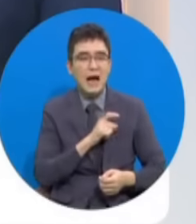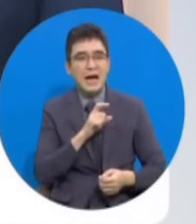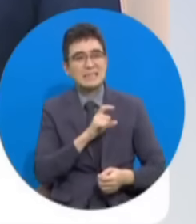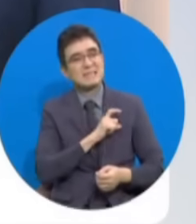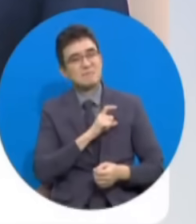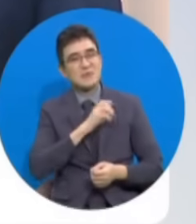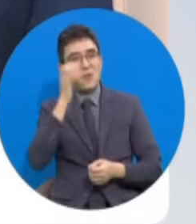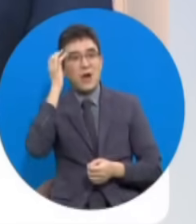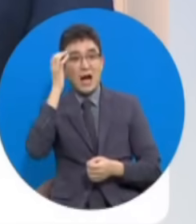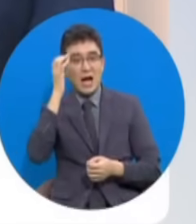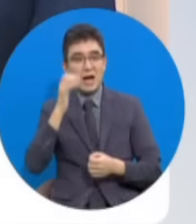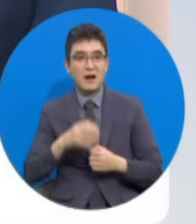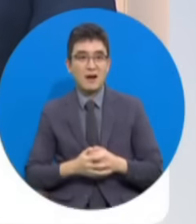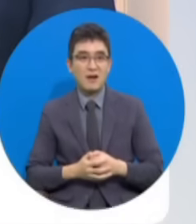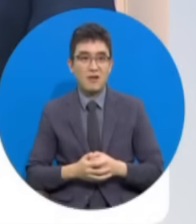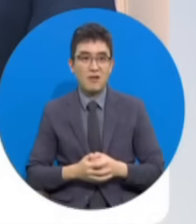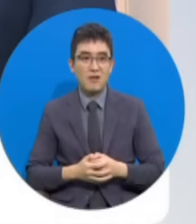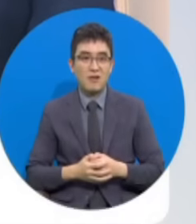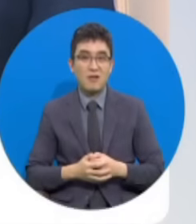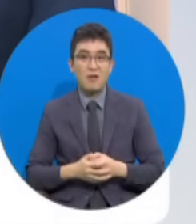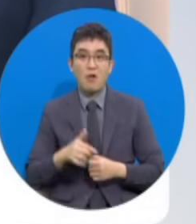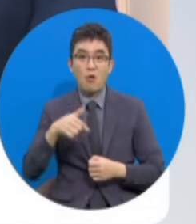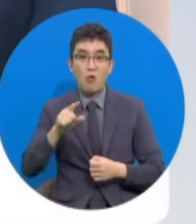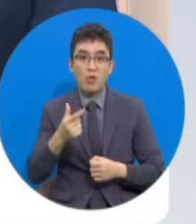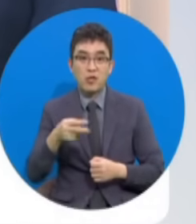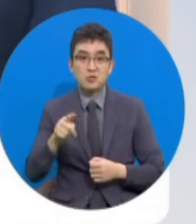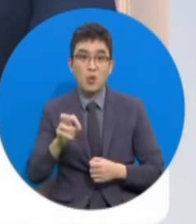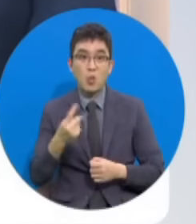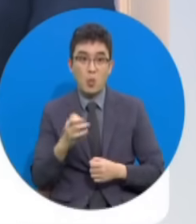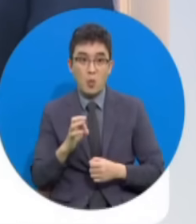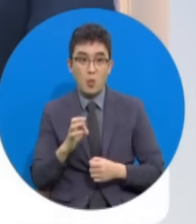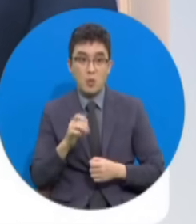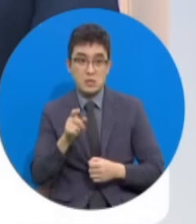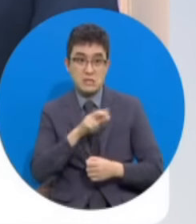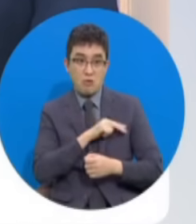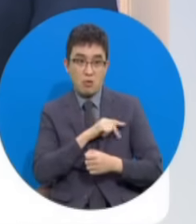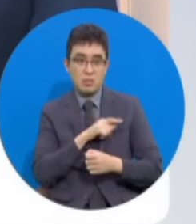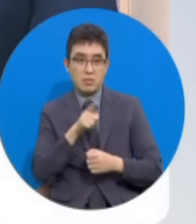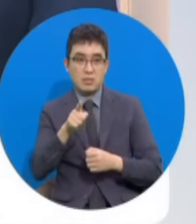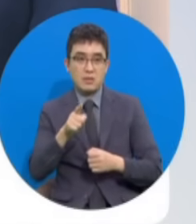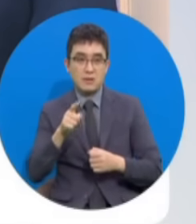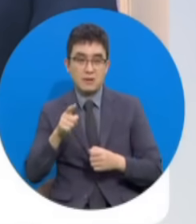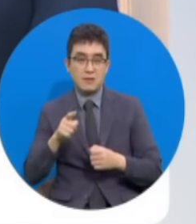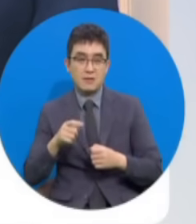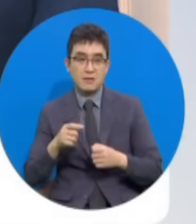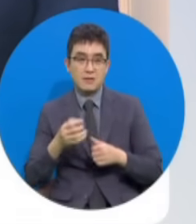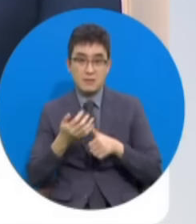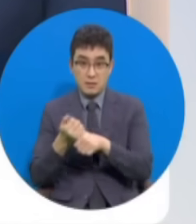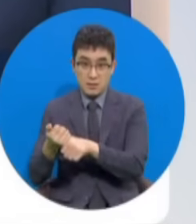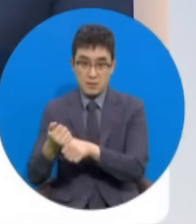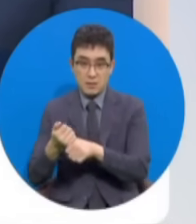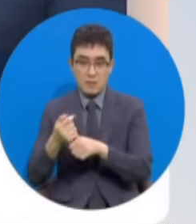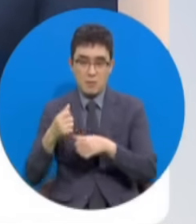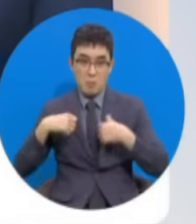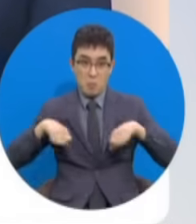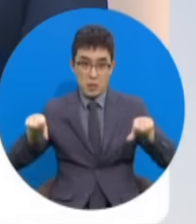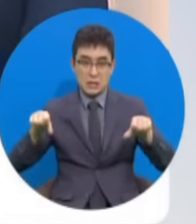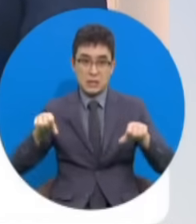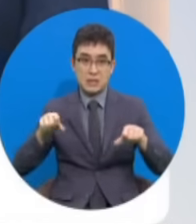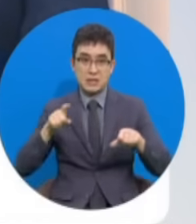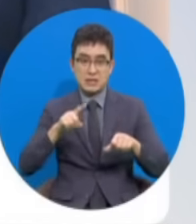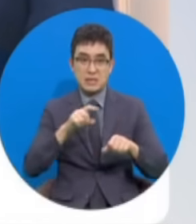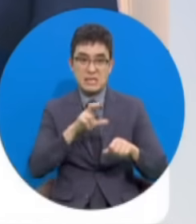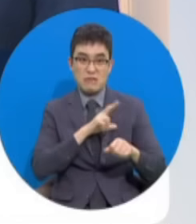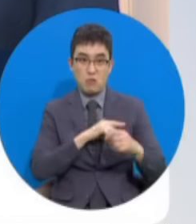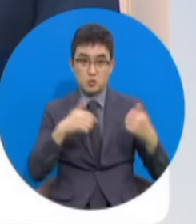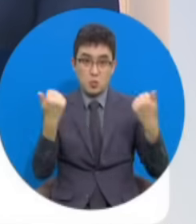실명은 좀 그렇고. 권성동 의원 이야기도 나왔습니다. 권성동 예. 의원이 불체포특권을 포기하겠다라고 하면서 검찰 에서 청구한 영장